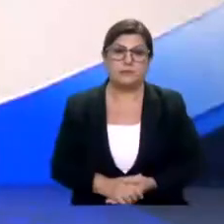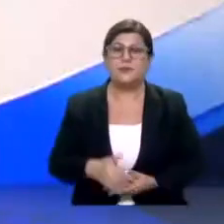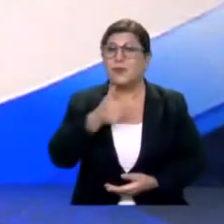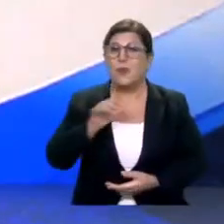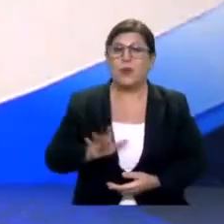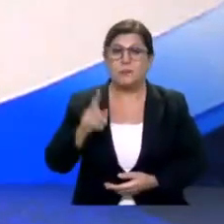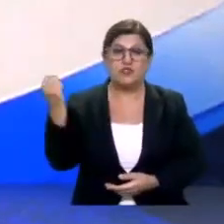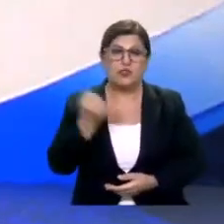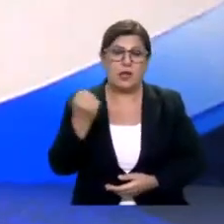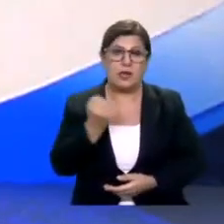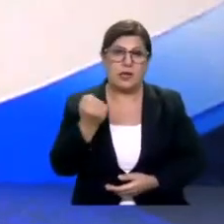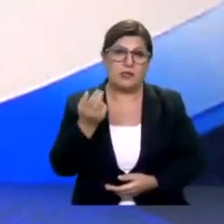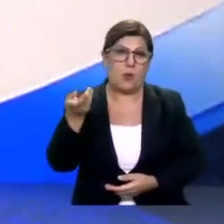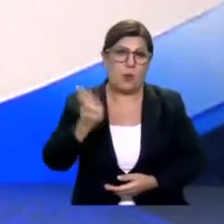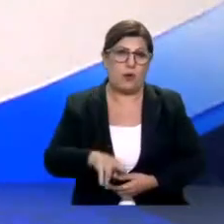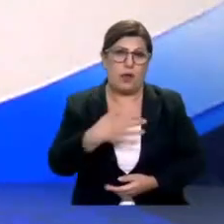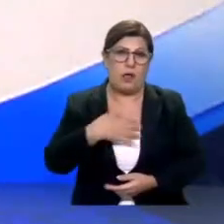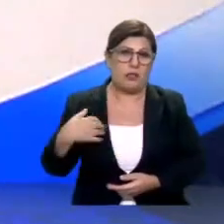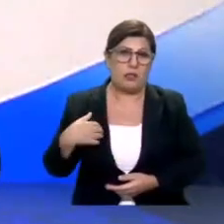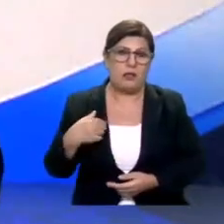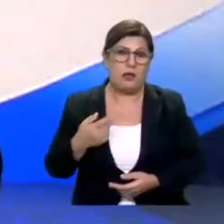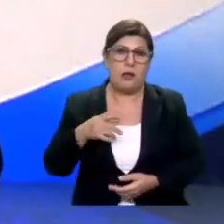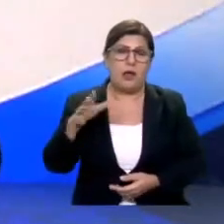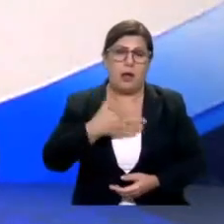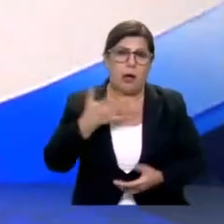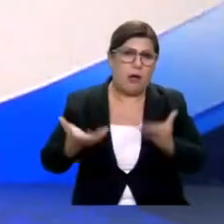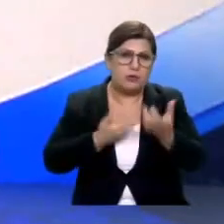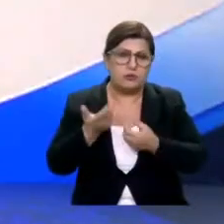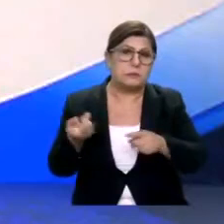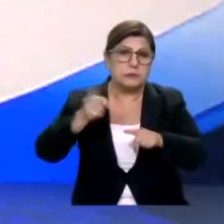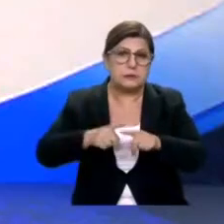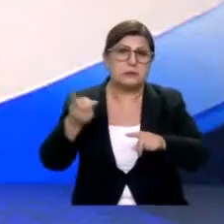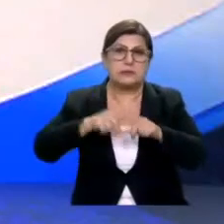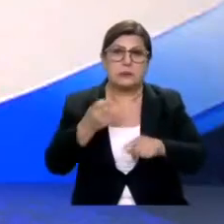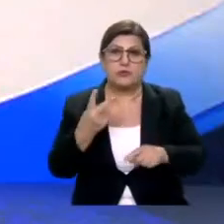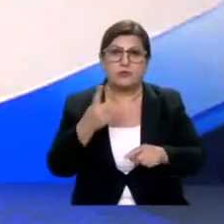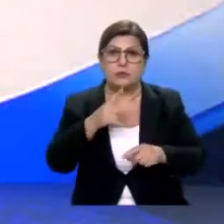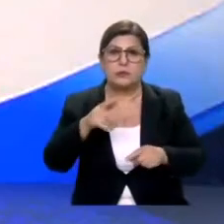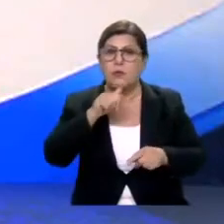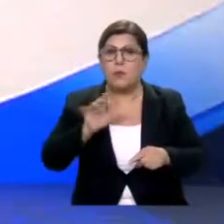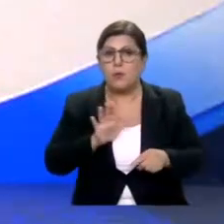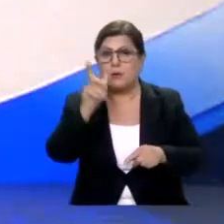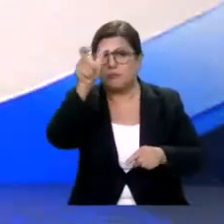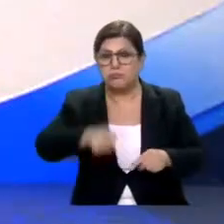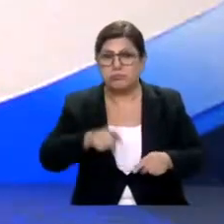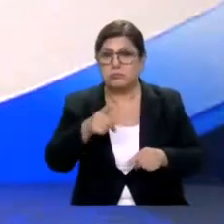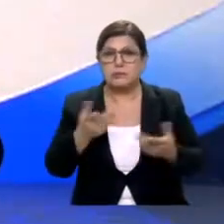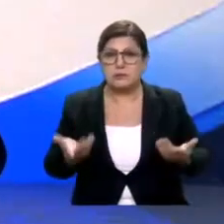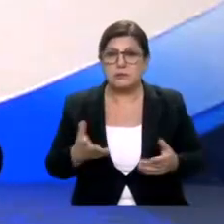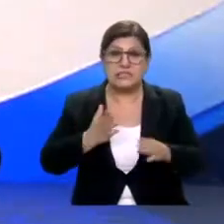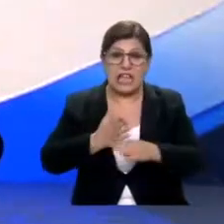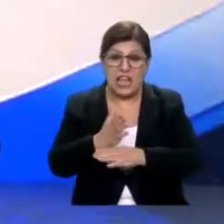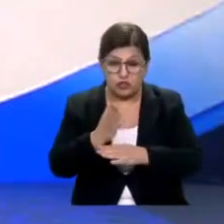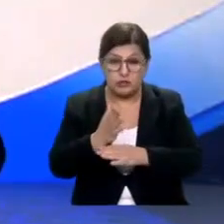oğlu bir cinayete kurban giden anne acı üstüne acı yaşadı evladının ölümüne ilişkin dehşet dolu ayrıntıları yani